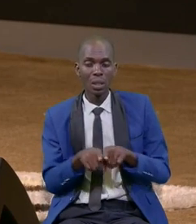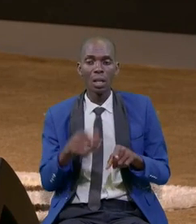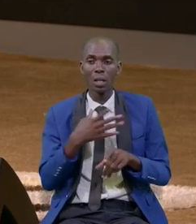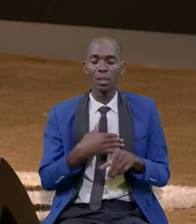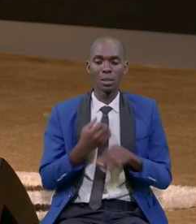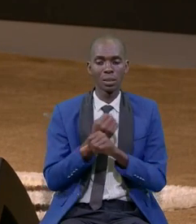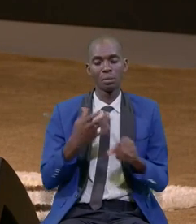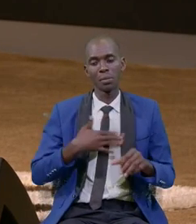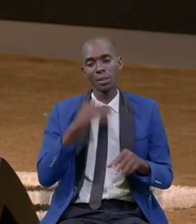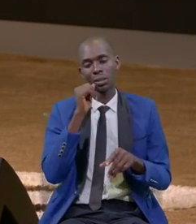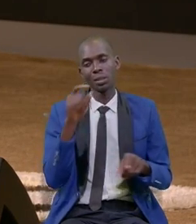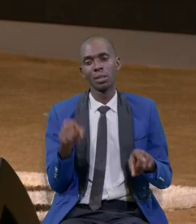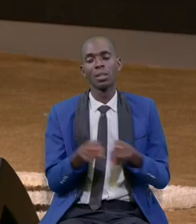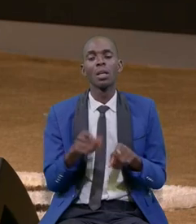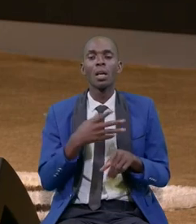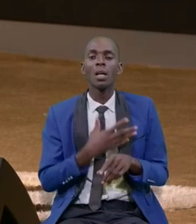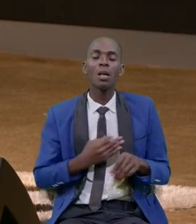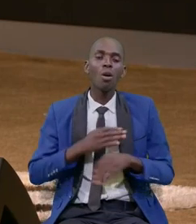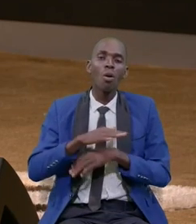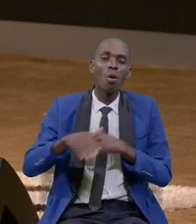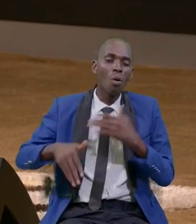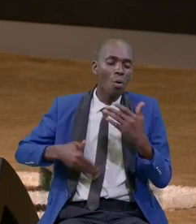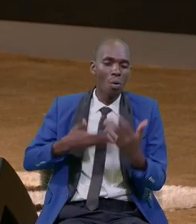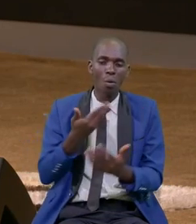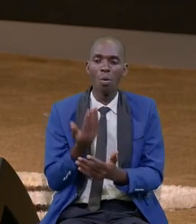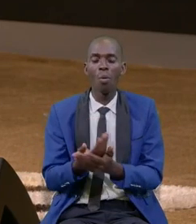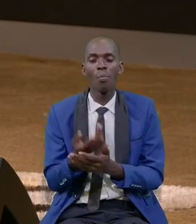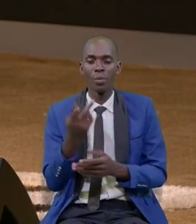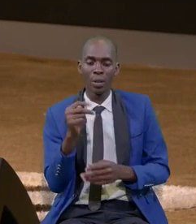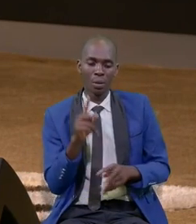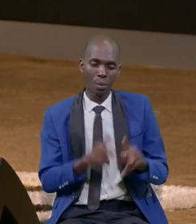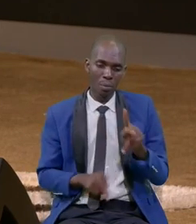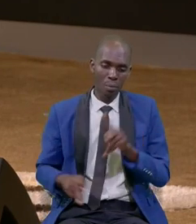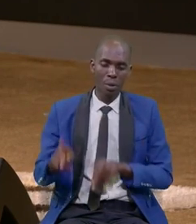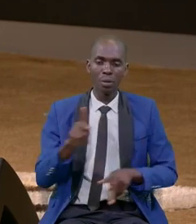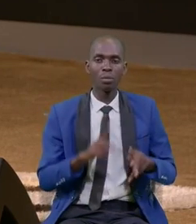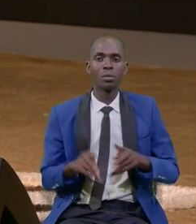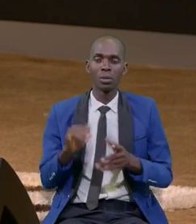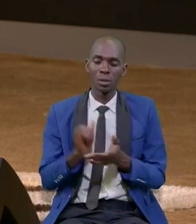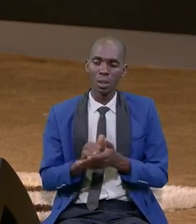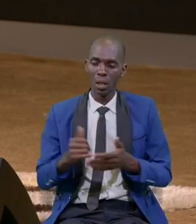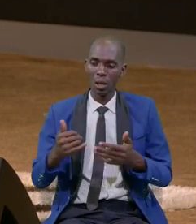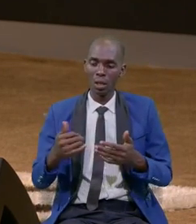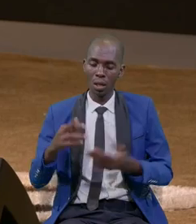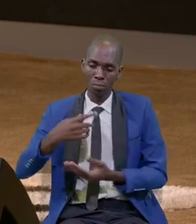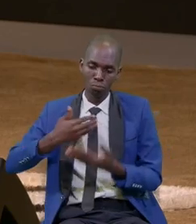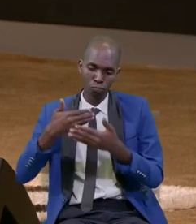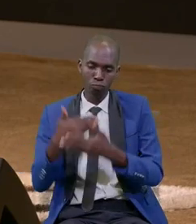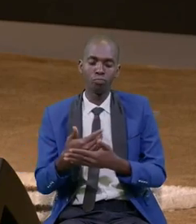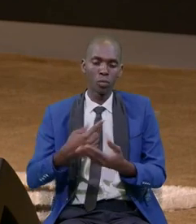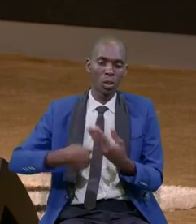et tous ceux qui leur appartiennent et que